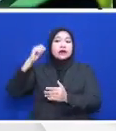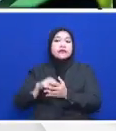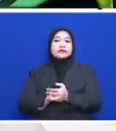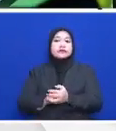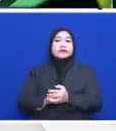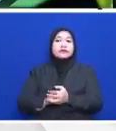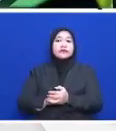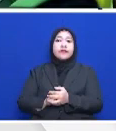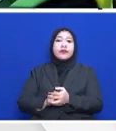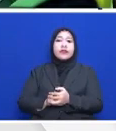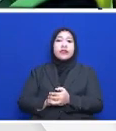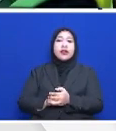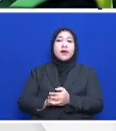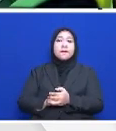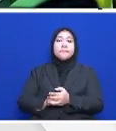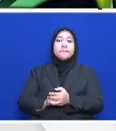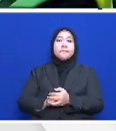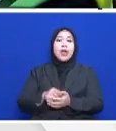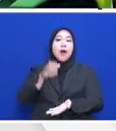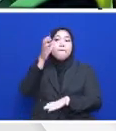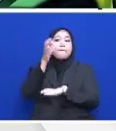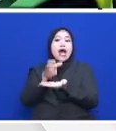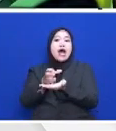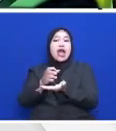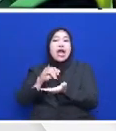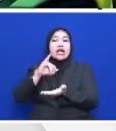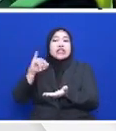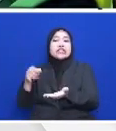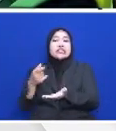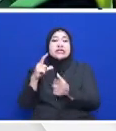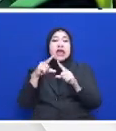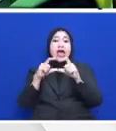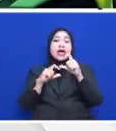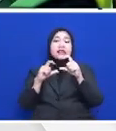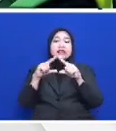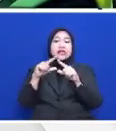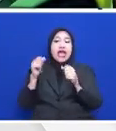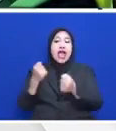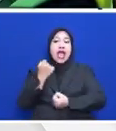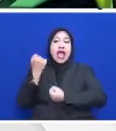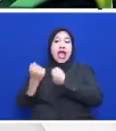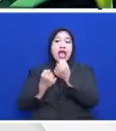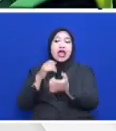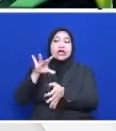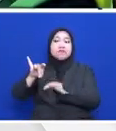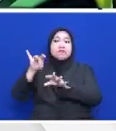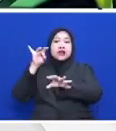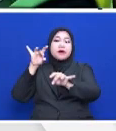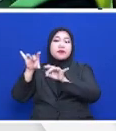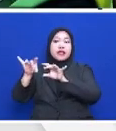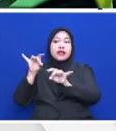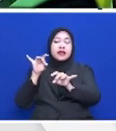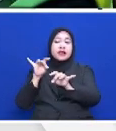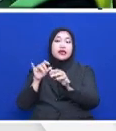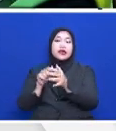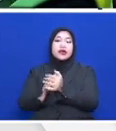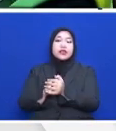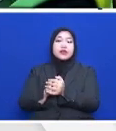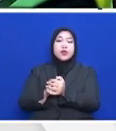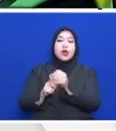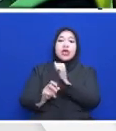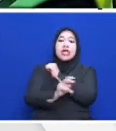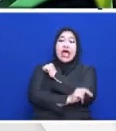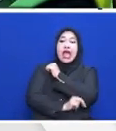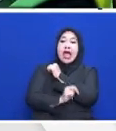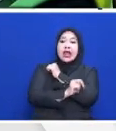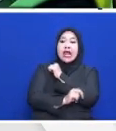Selama ini pengadaan barang jasa ada 4 tipe. 1, 2, 3, 4. 1 itu oleh negara, 2 lewat tender, 3 dananya